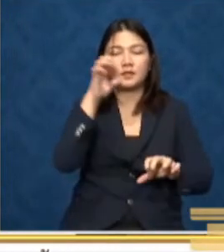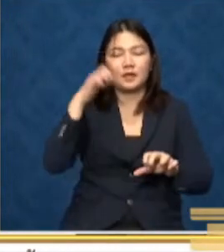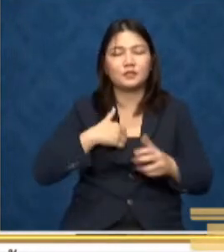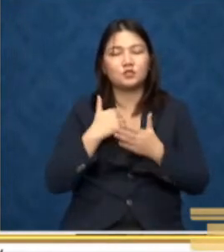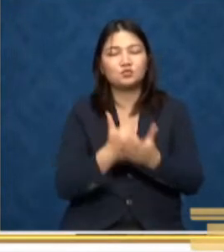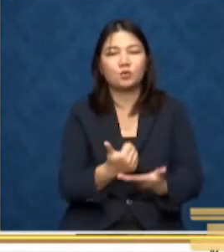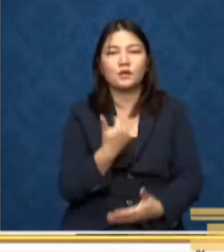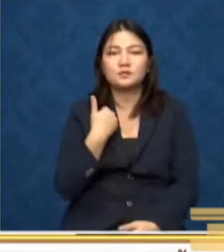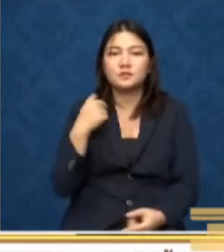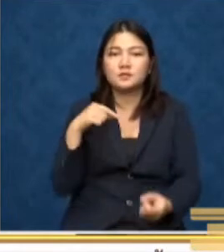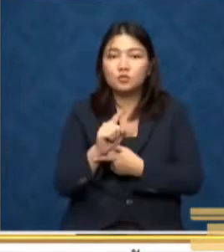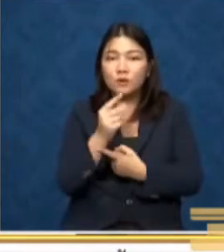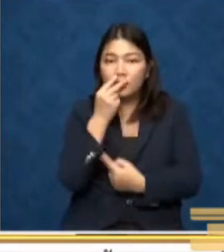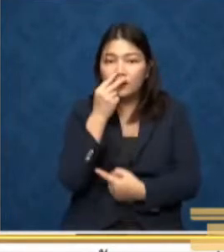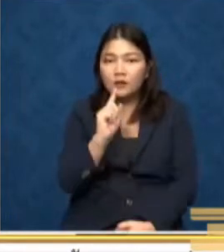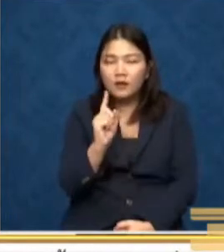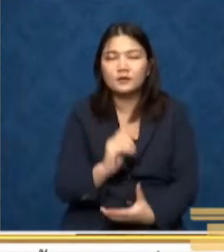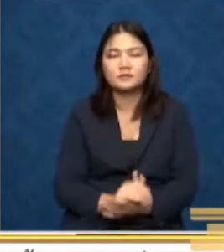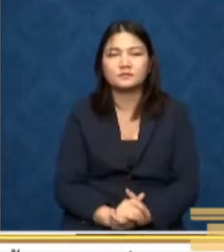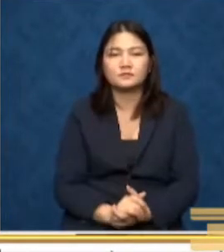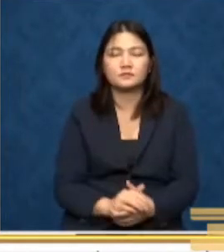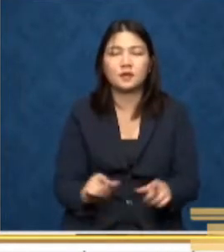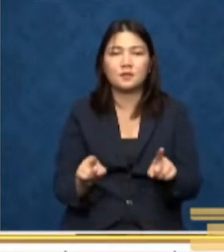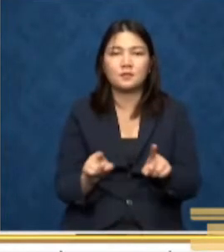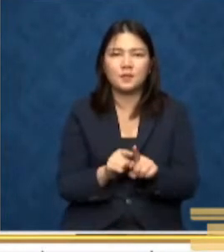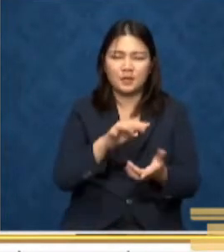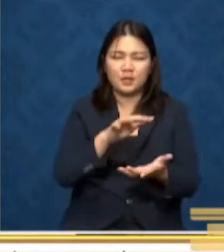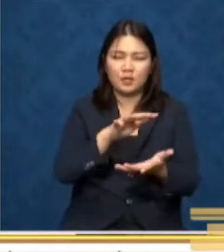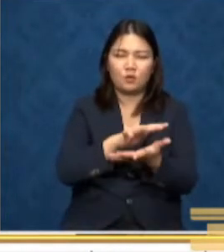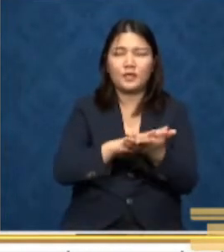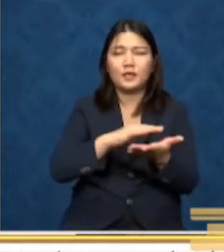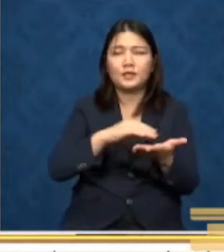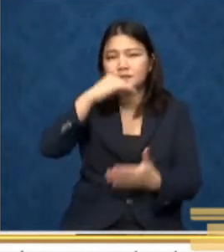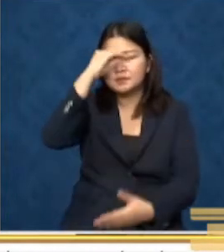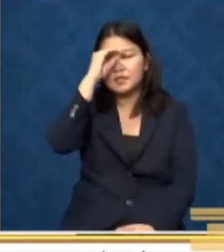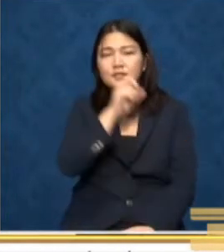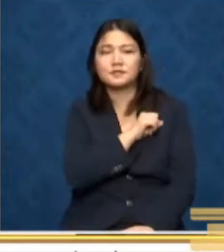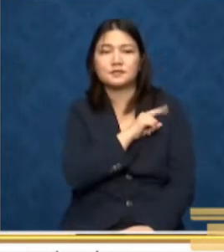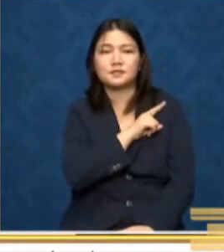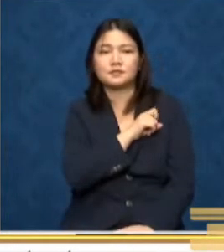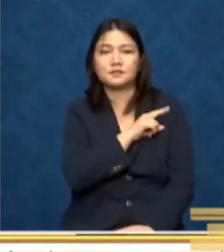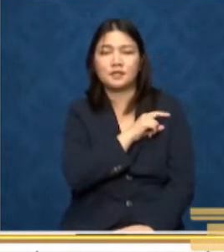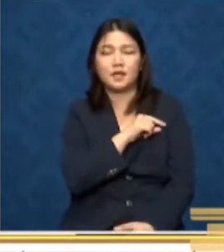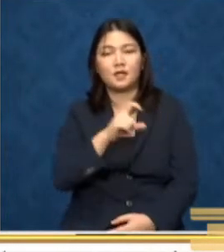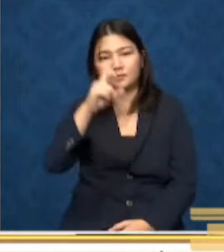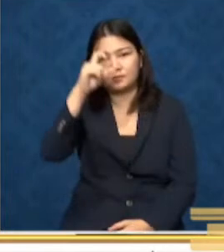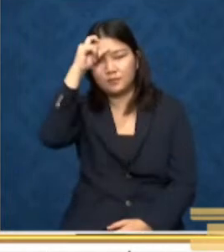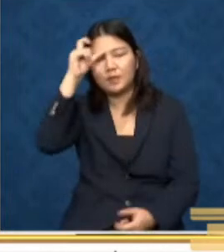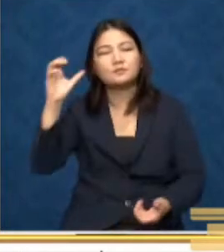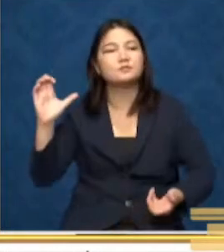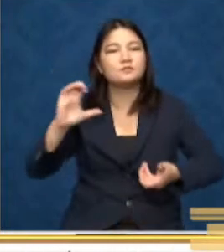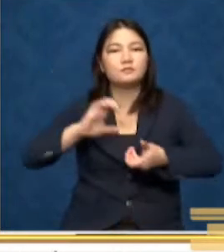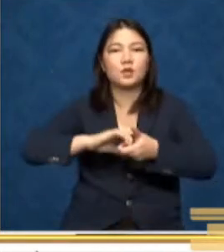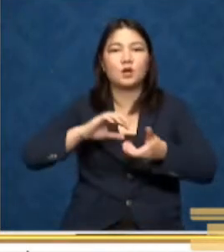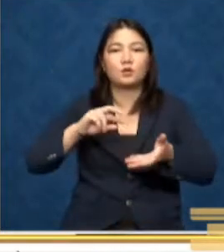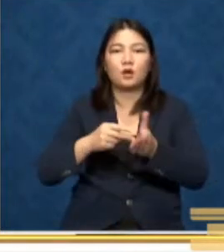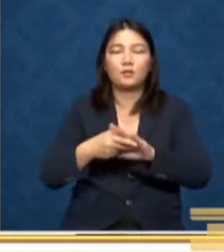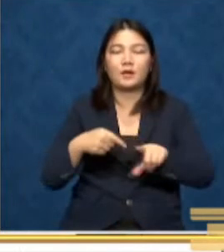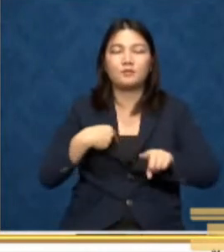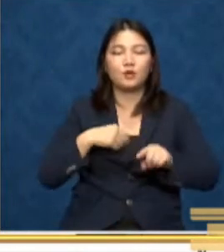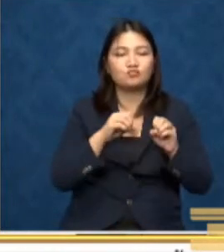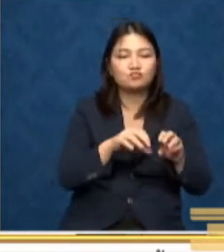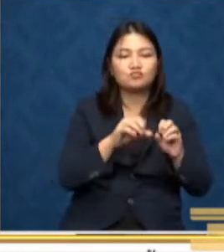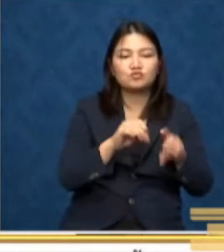ซึ่งเป็นสถานศึกษาทางศาสนาเบื้องต้นที่ผูกพันกับมัสยิด พื่อให้คนเหล่านั้นรู้สึกเป็นคนไทยเหมือนเ